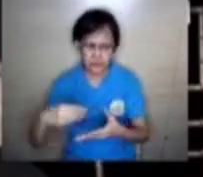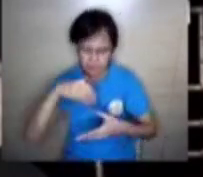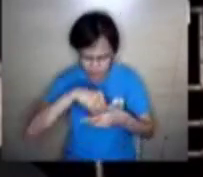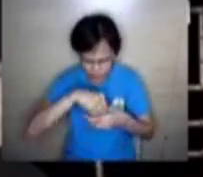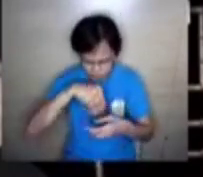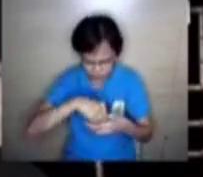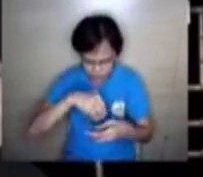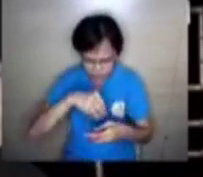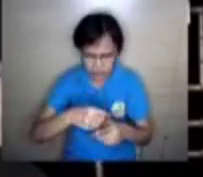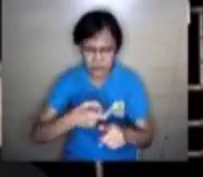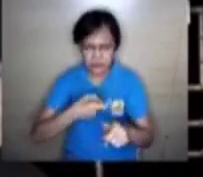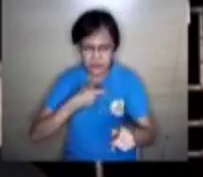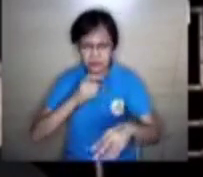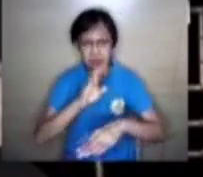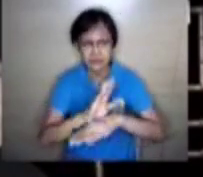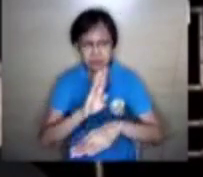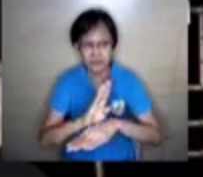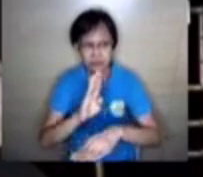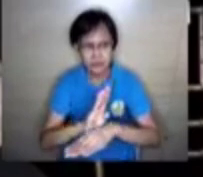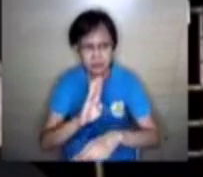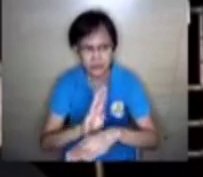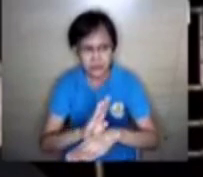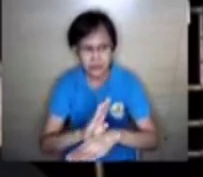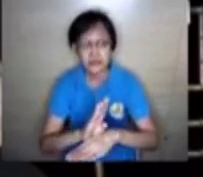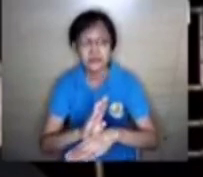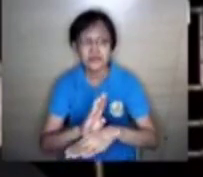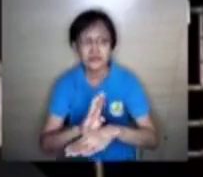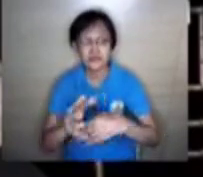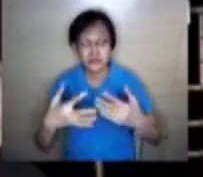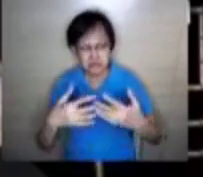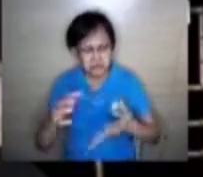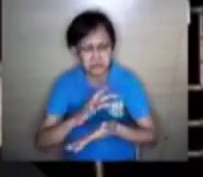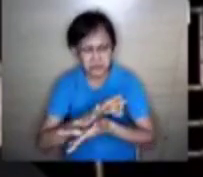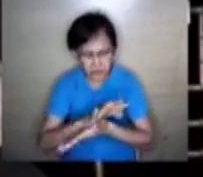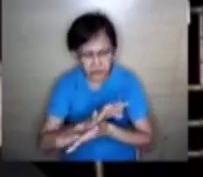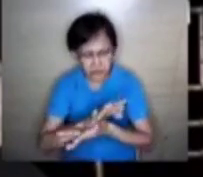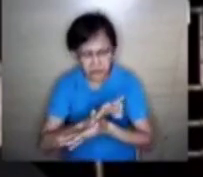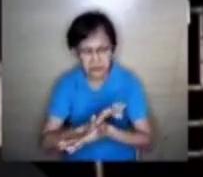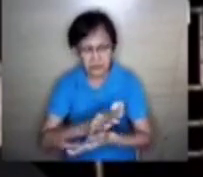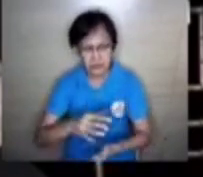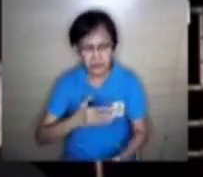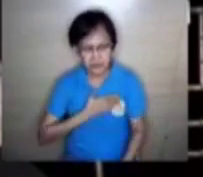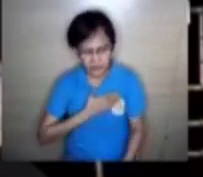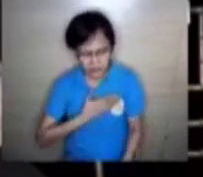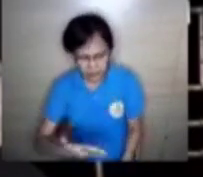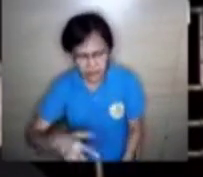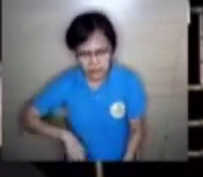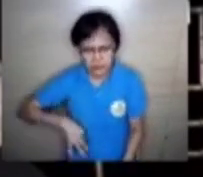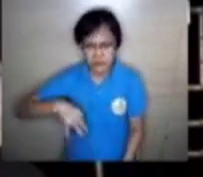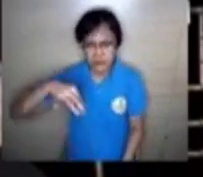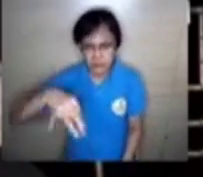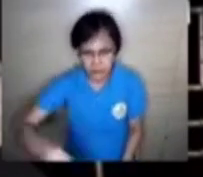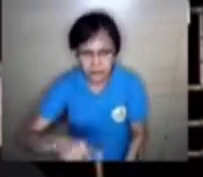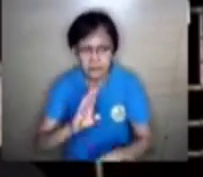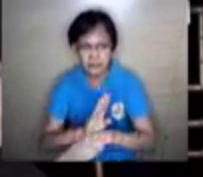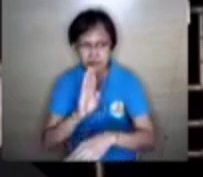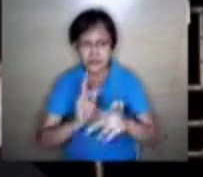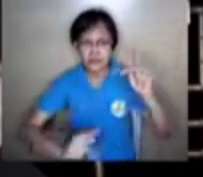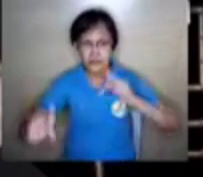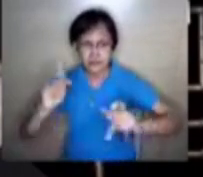mga business taxes. Kahit may pandemya at hirap pang lahat, marami pa rin ang nagbabayad ng buwis. Para sa taong